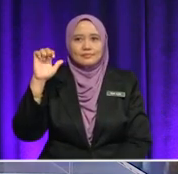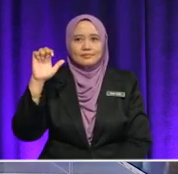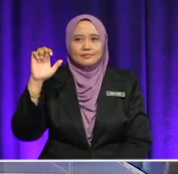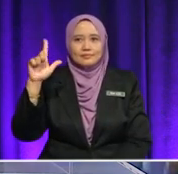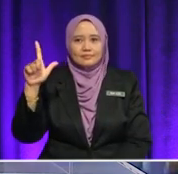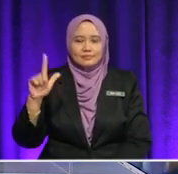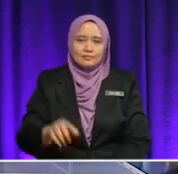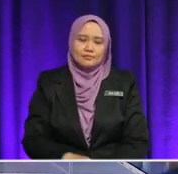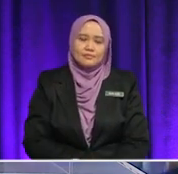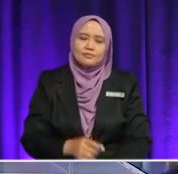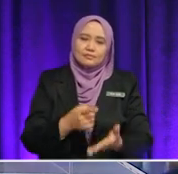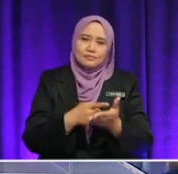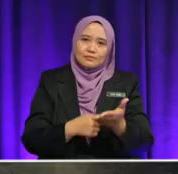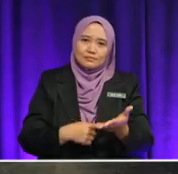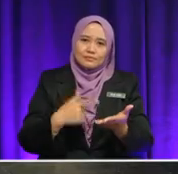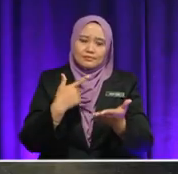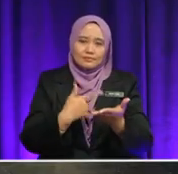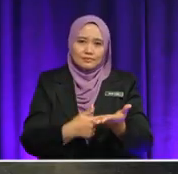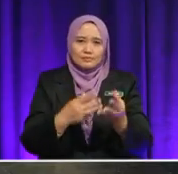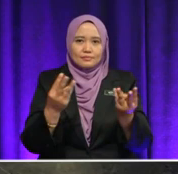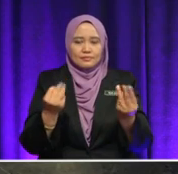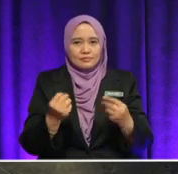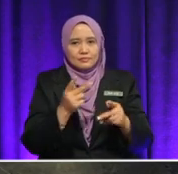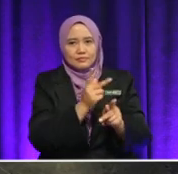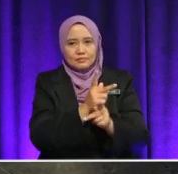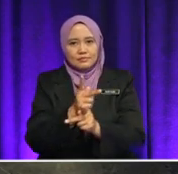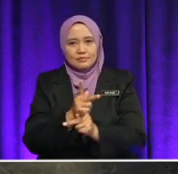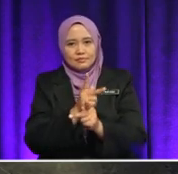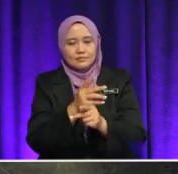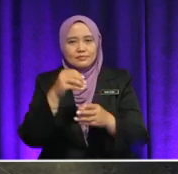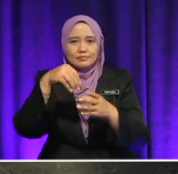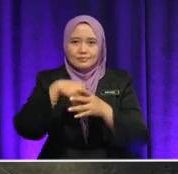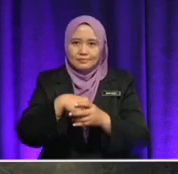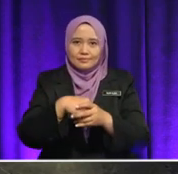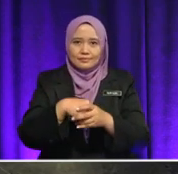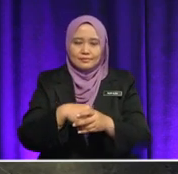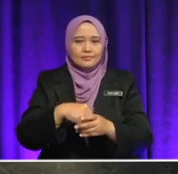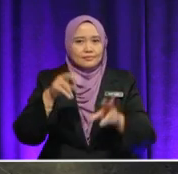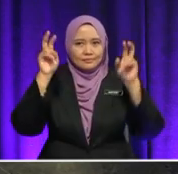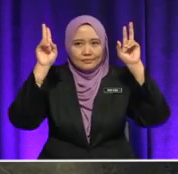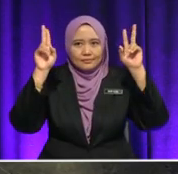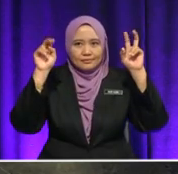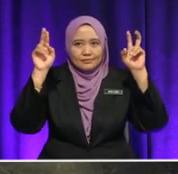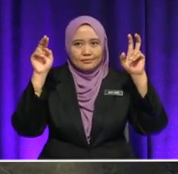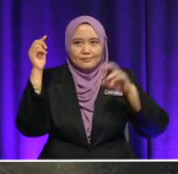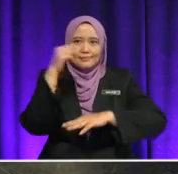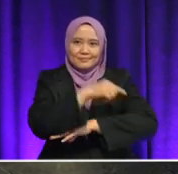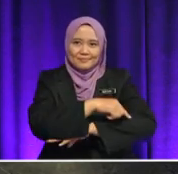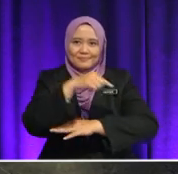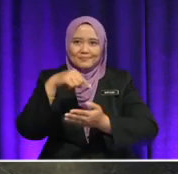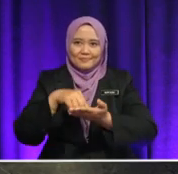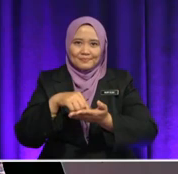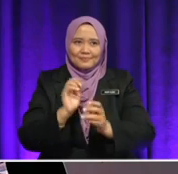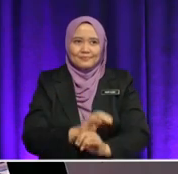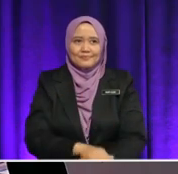di dalam bab ini Oke terima kasih kembali terlihat apa yang kita akan pelajari dalam bagian